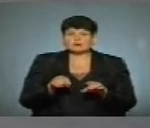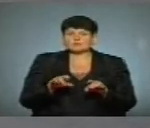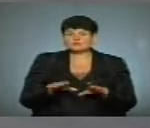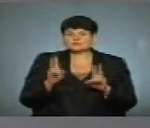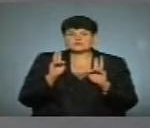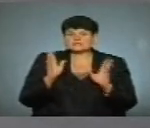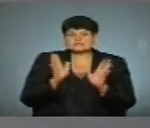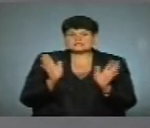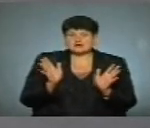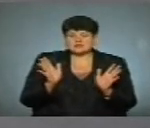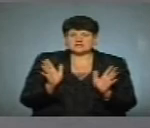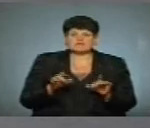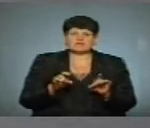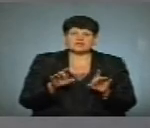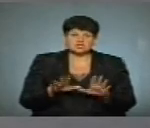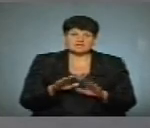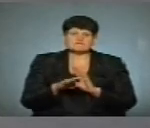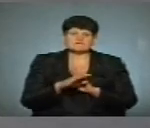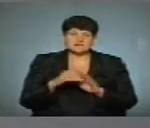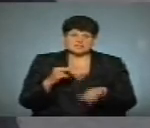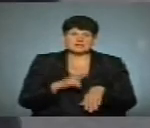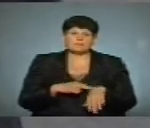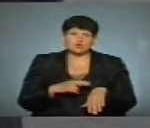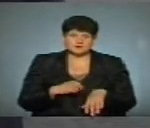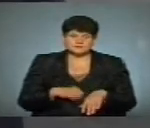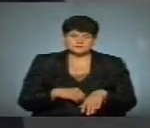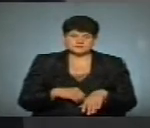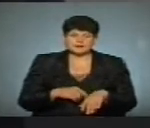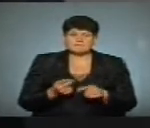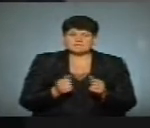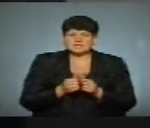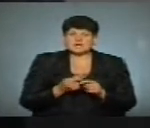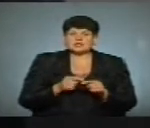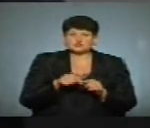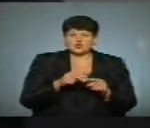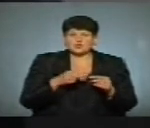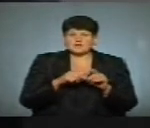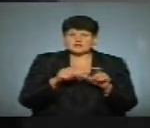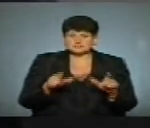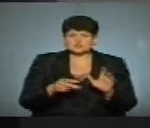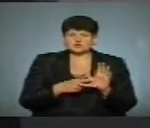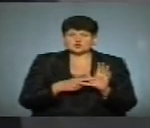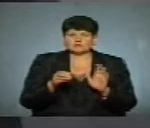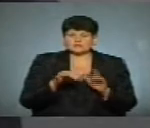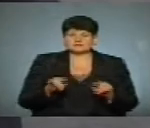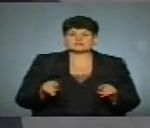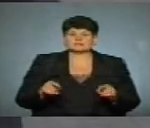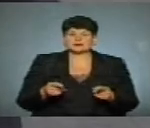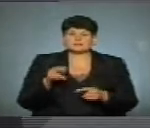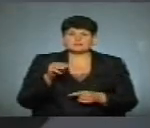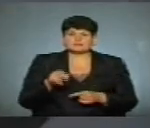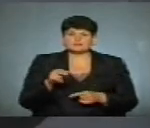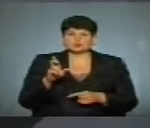знали, і ми вирішили викликати патруль поліції. Біля цього магазину увечері 7 травня поліцейські затримали Павла